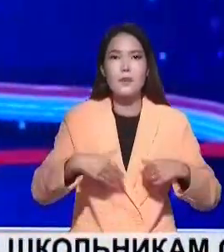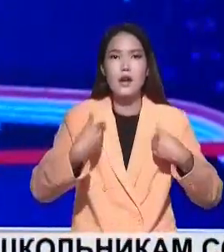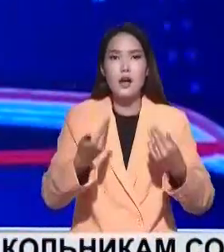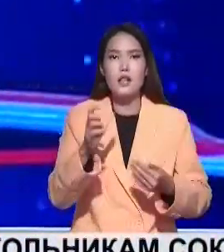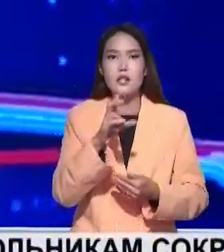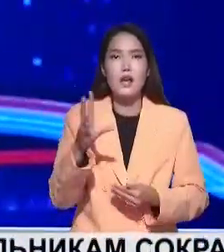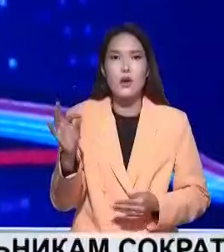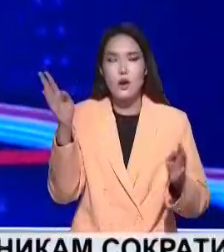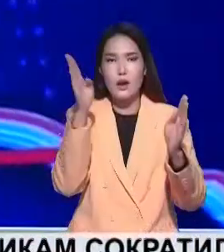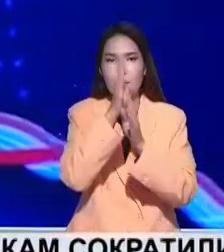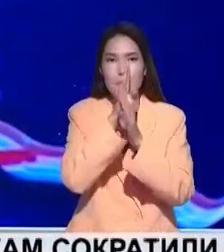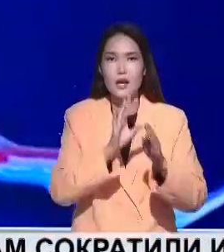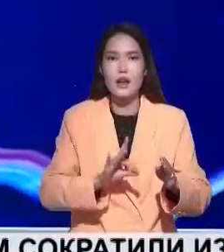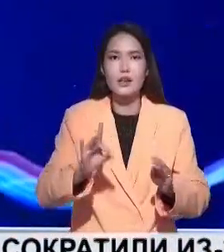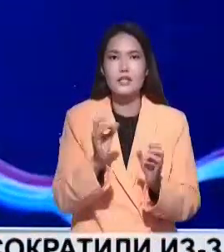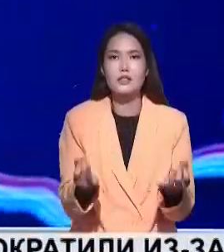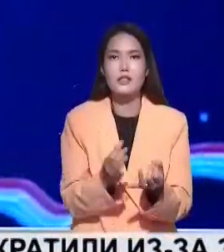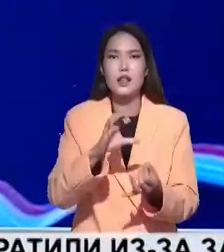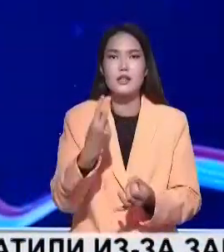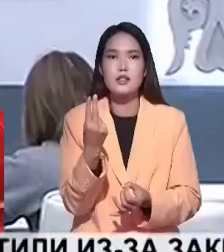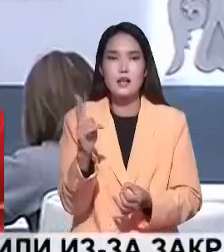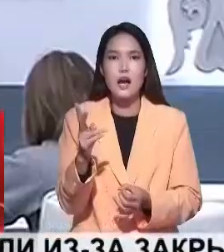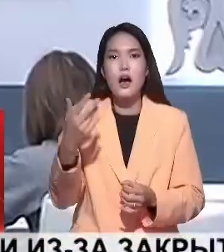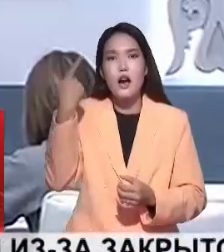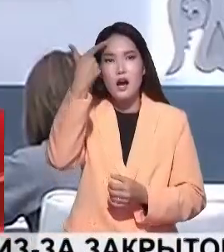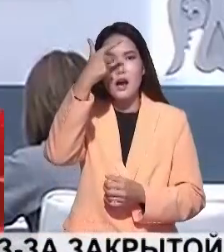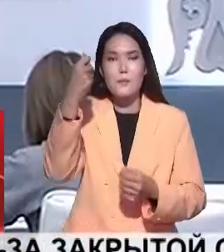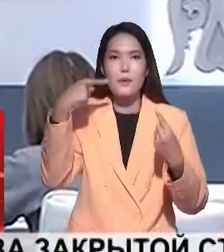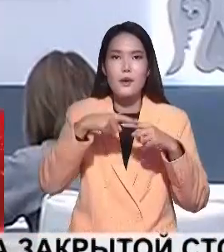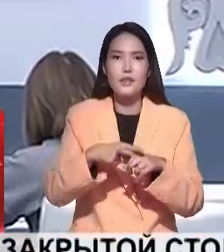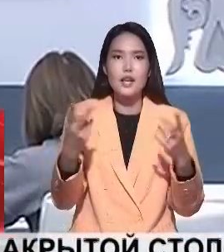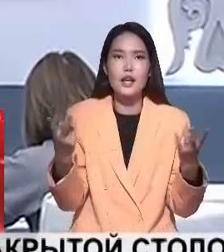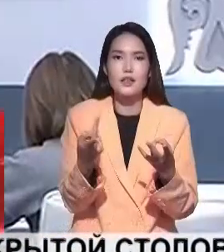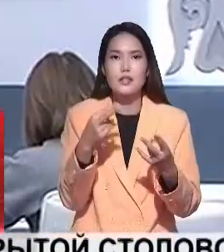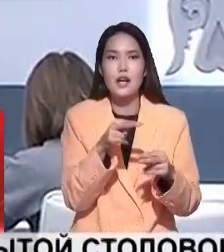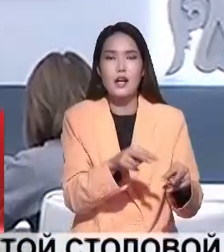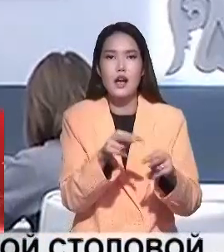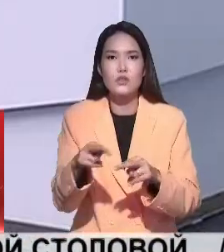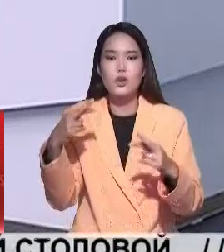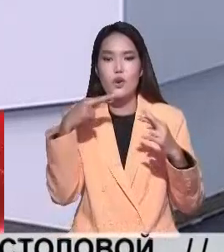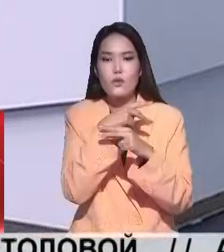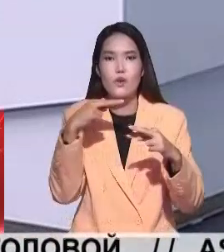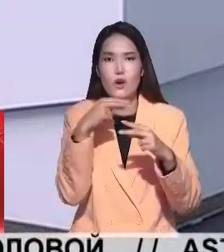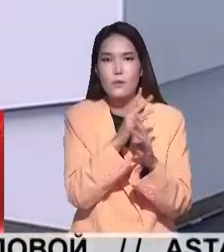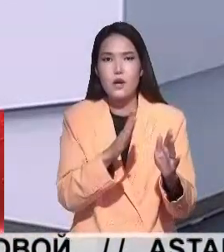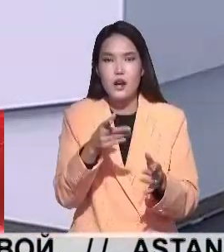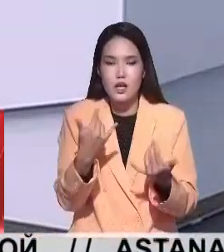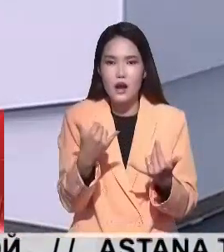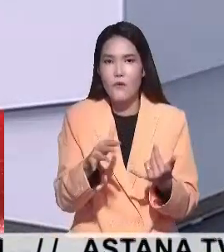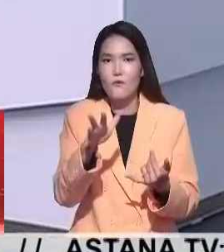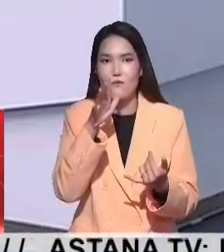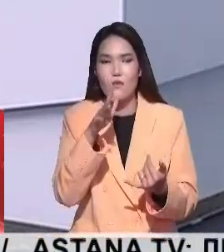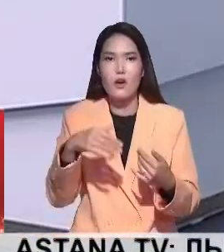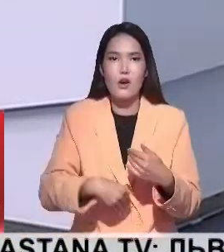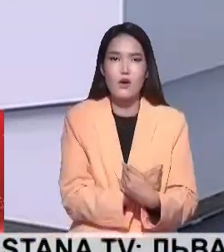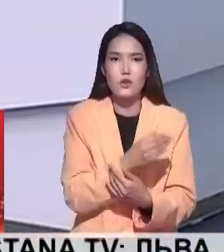экологии и природных ресурсов на брифинге в СЦК. По данным ведомства, система необходима для отслеживания выбросов в режиме реального времени. По